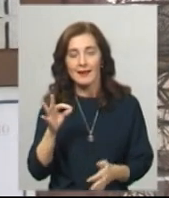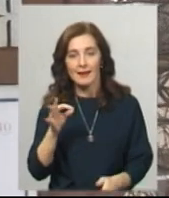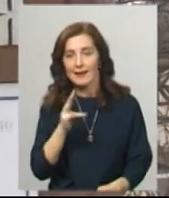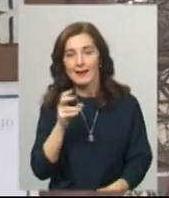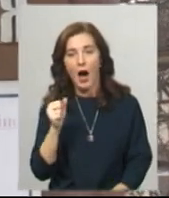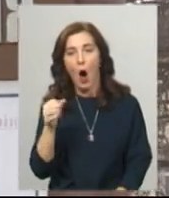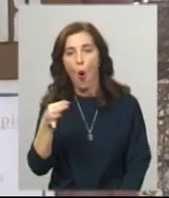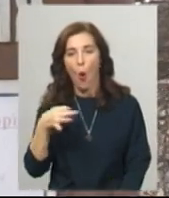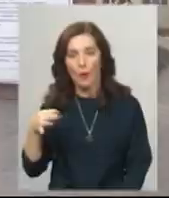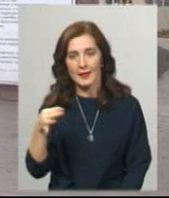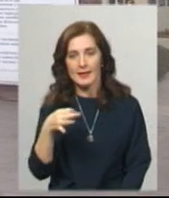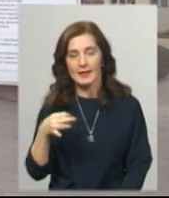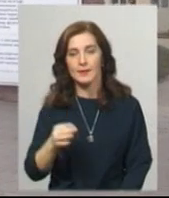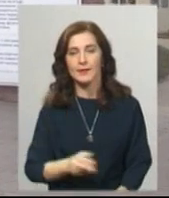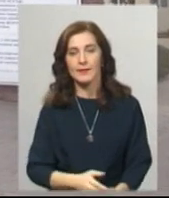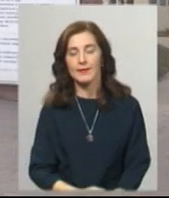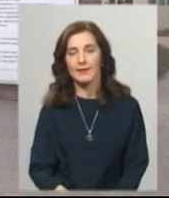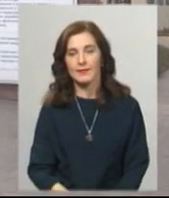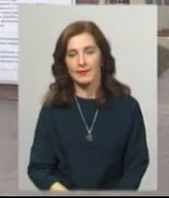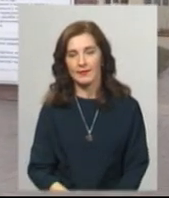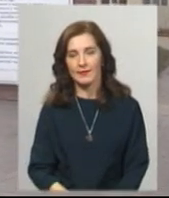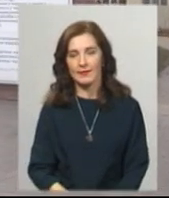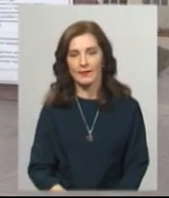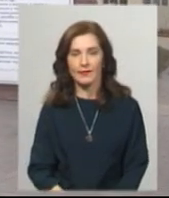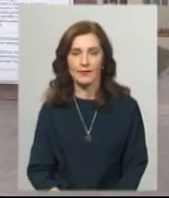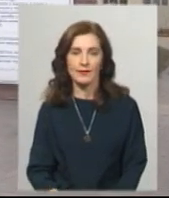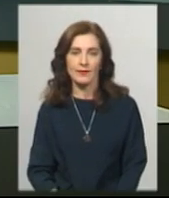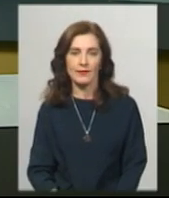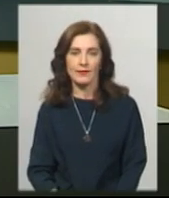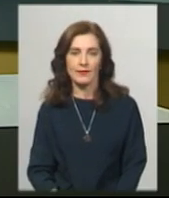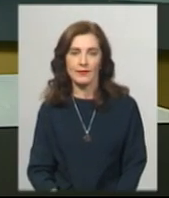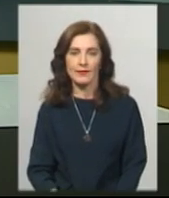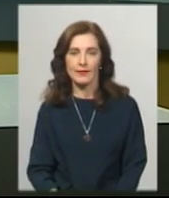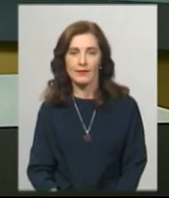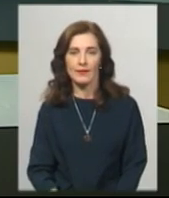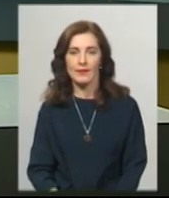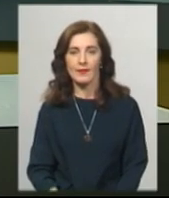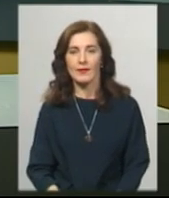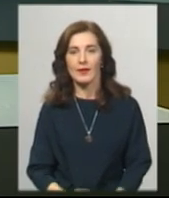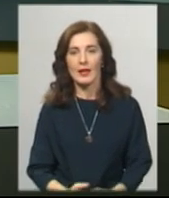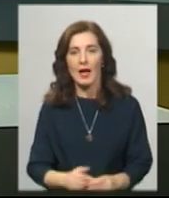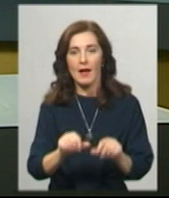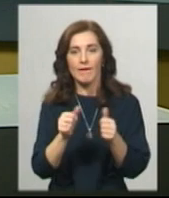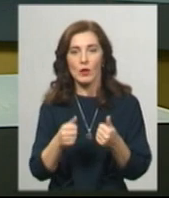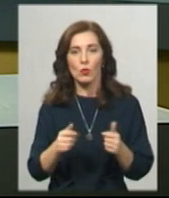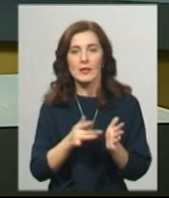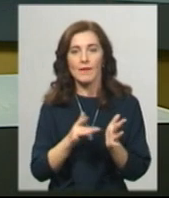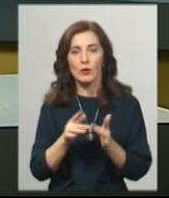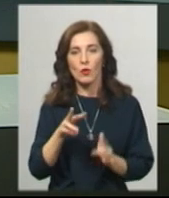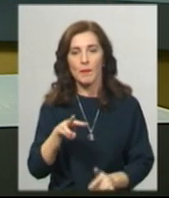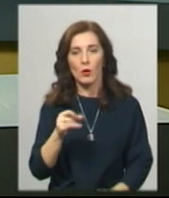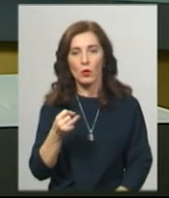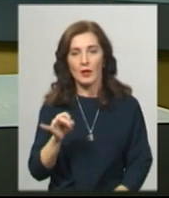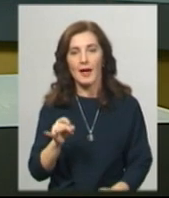Ворожцова, Іван Мовчан, Юрій Чорний. Новини на Суспільному. Хмельницький. Фігури Святого Миколая та різдвяні